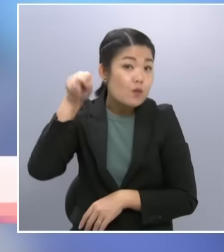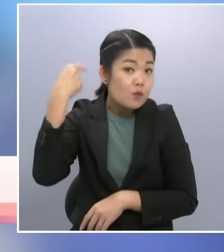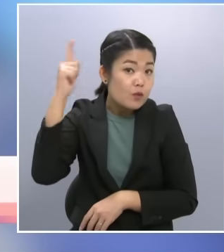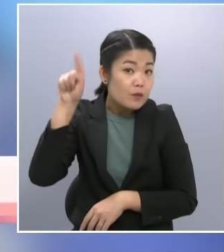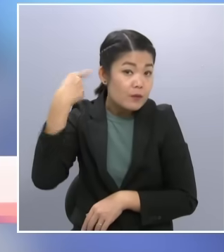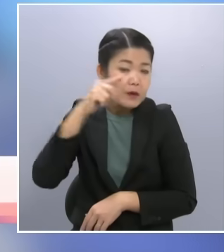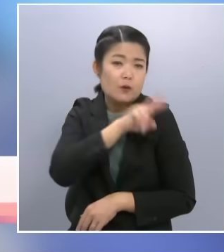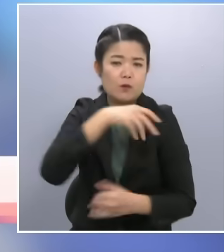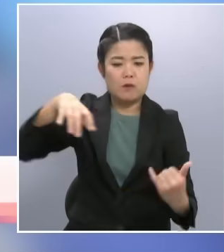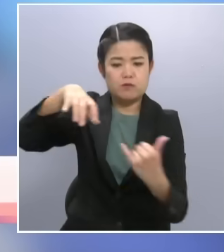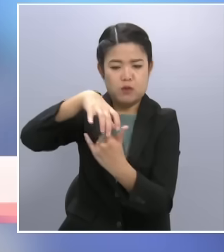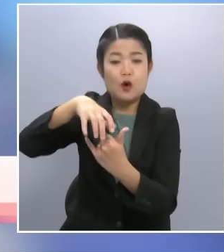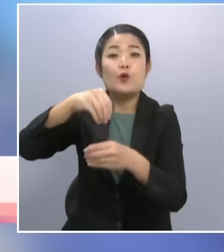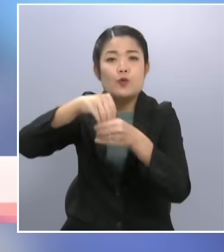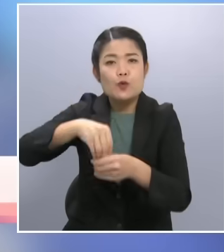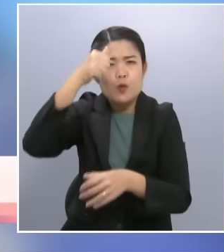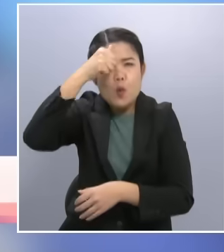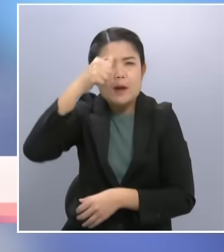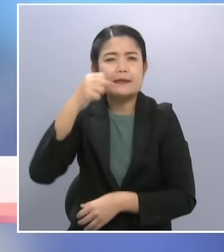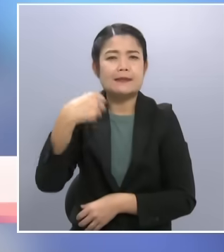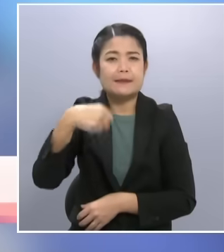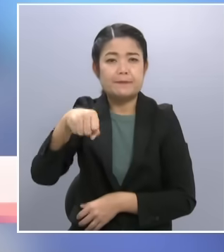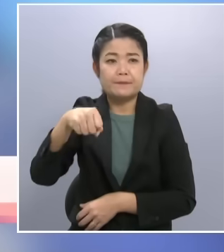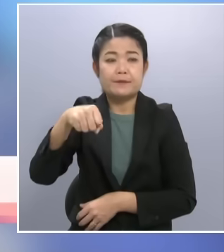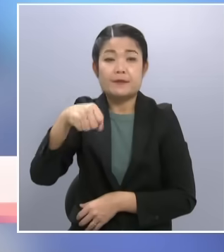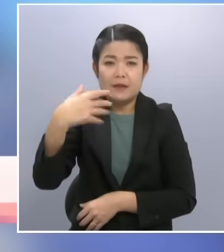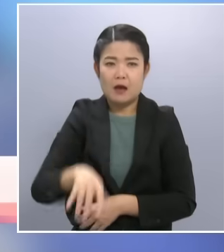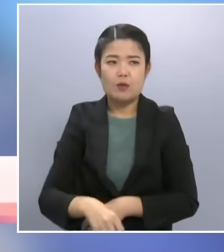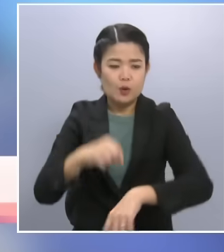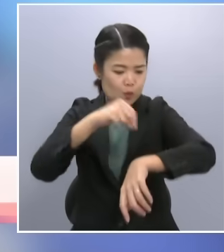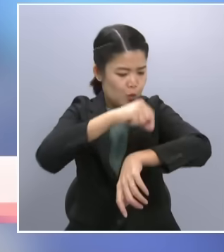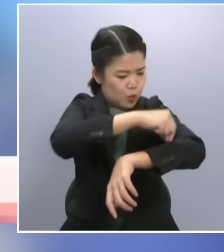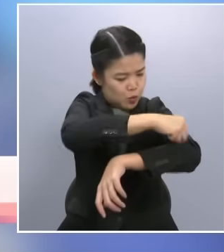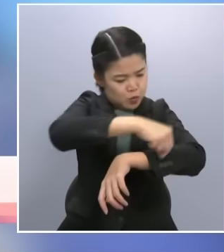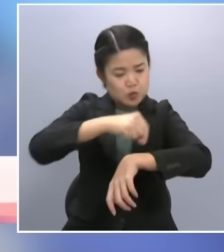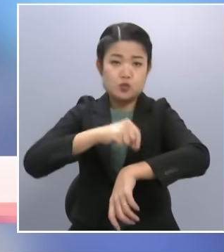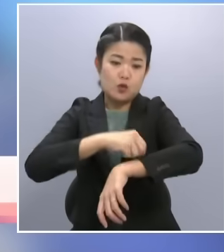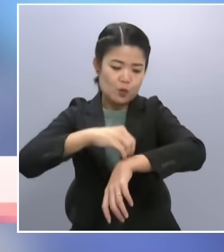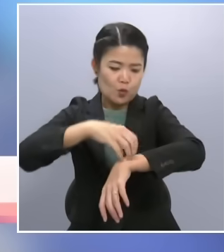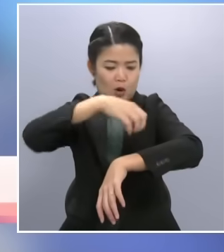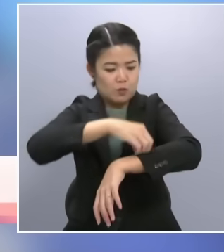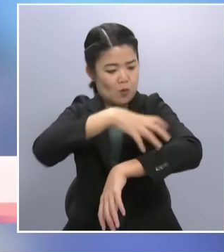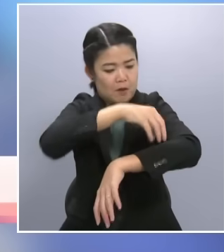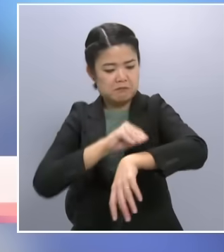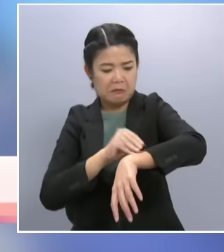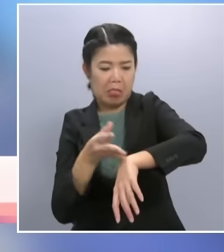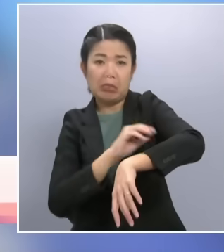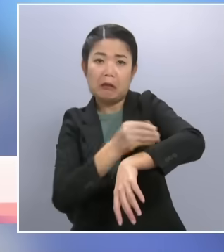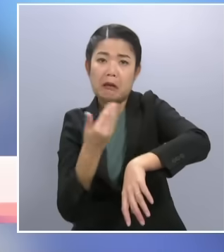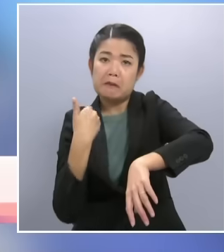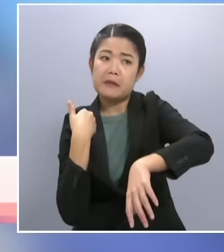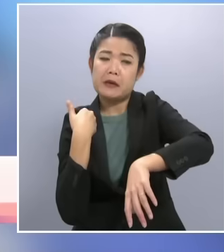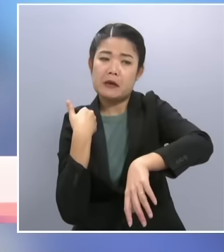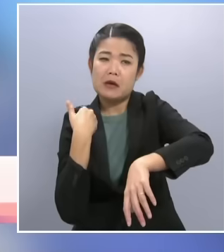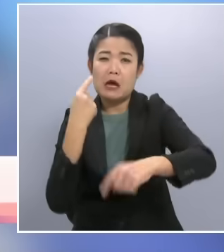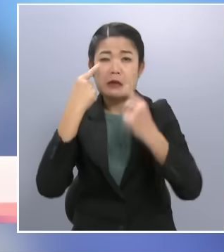เพื่อรักษาตัวนานถึง 10วันระหว่างนั้นก็ยังมีอาการผื่นขึ้นตามตัวมีตุ่มพองมีผิวหนังถลอกแล้วก็ลามไป